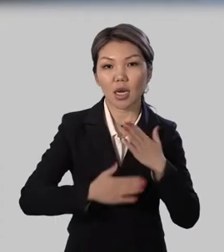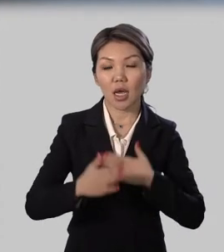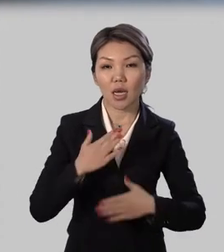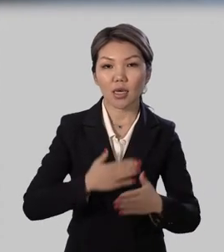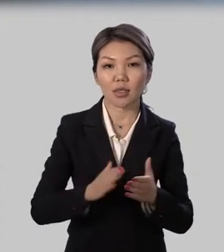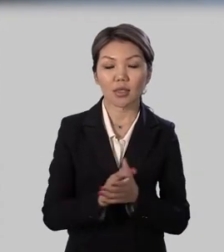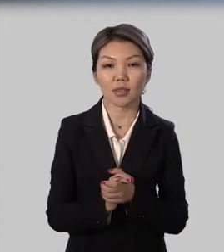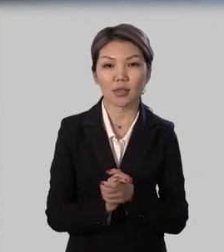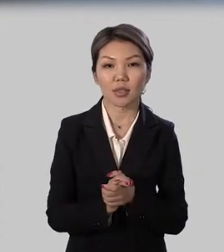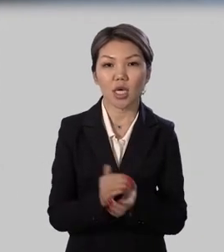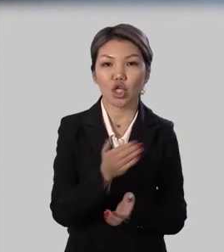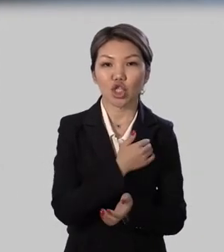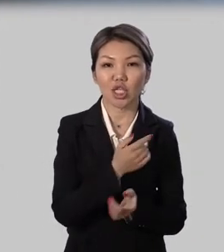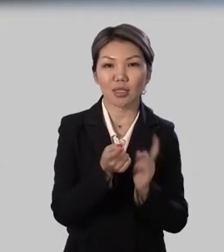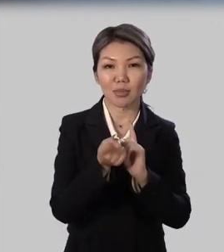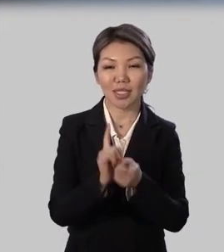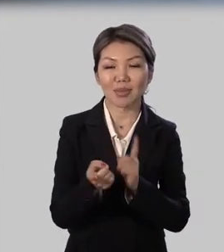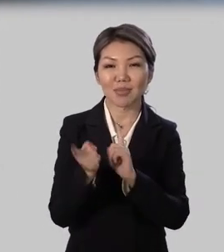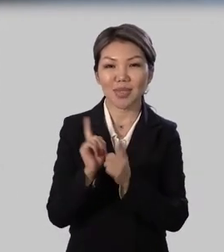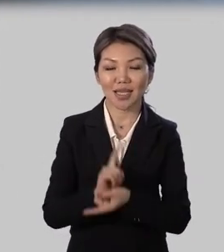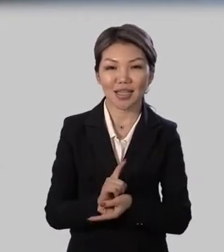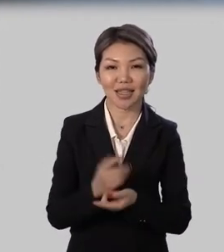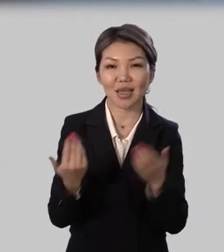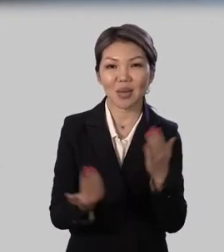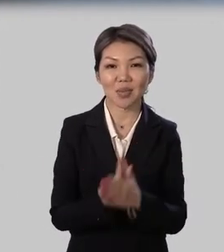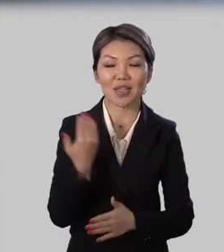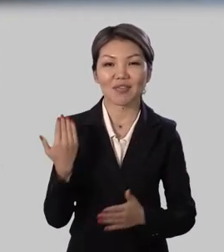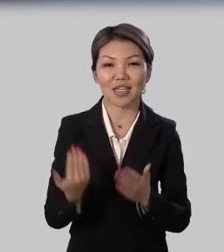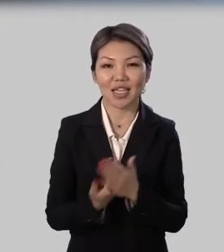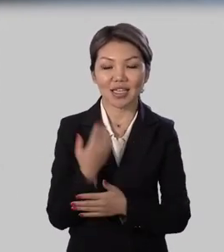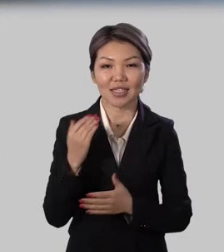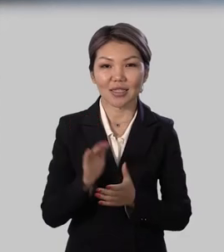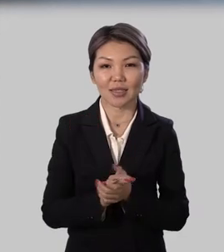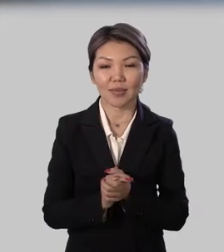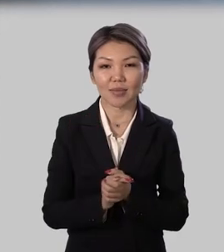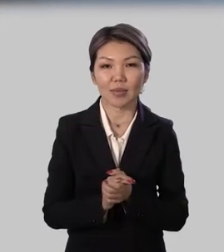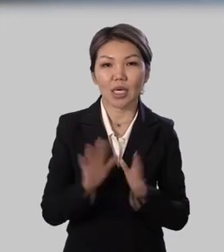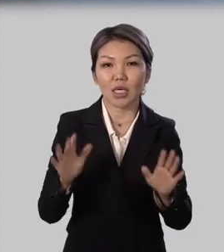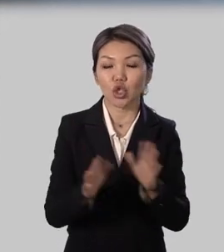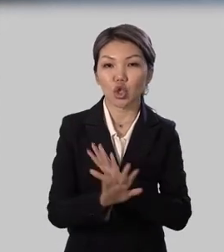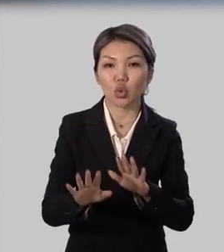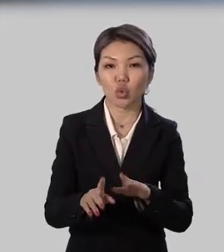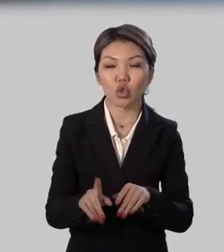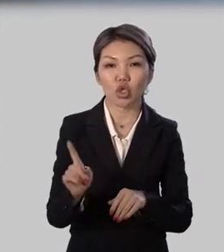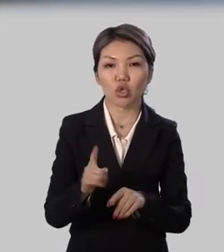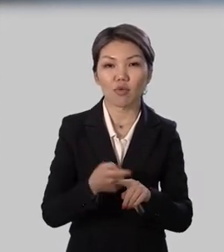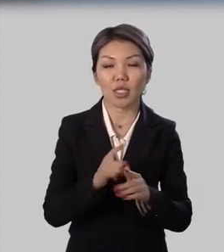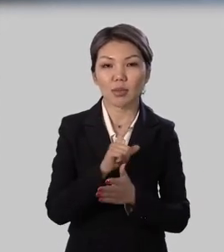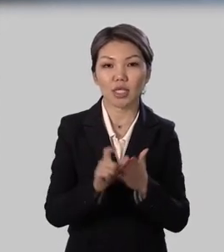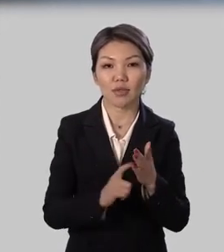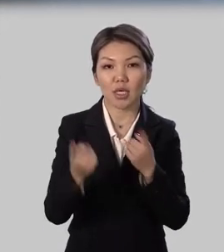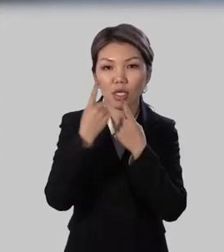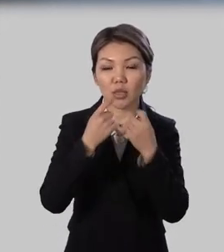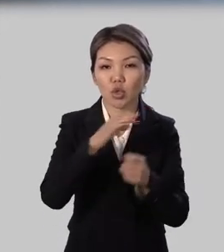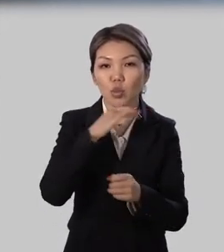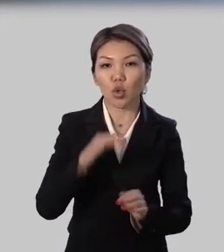желание перемен обновления не случайно стихотворение так много движения шума и гама